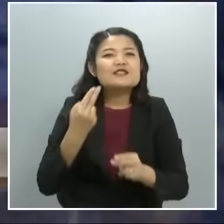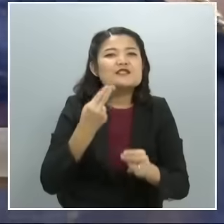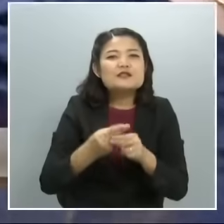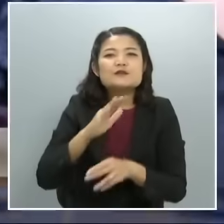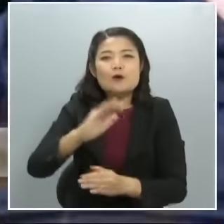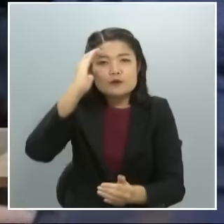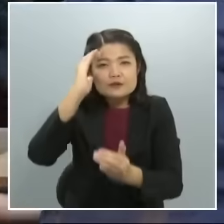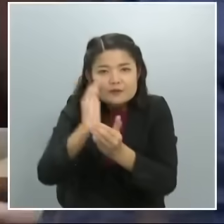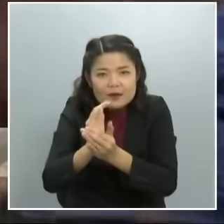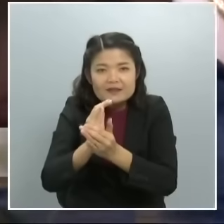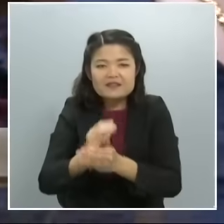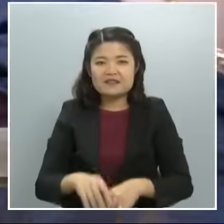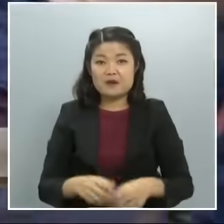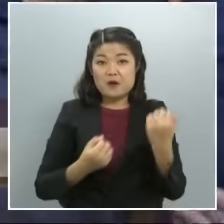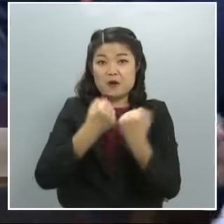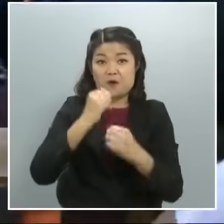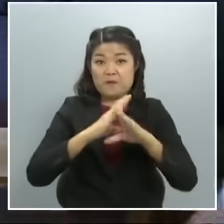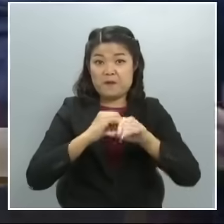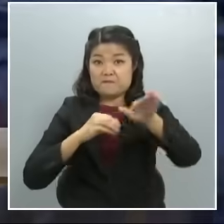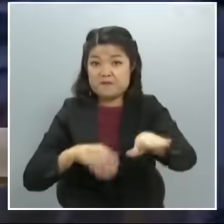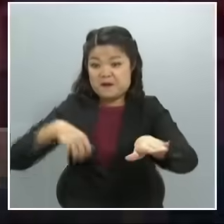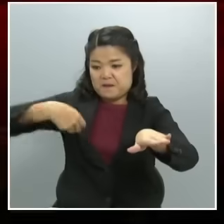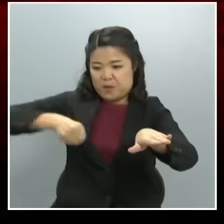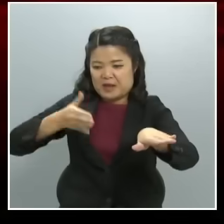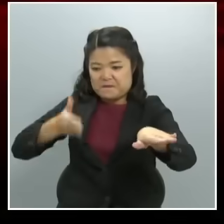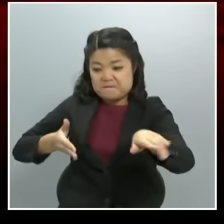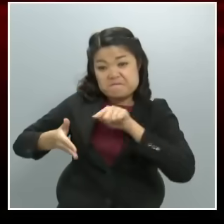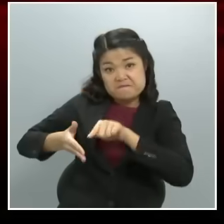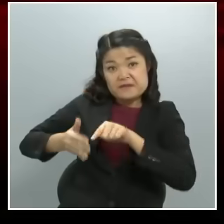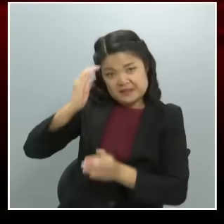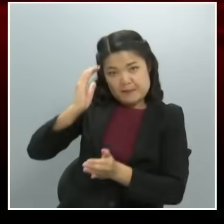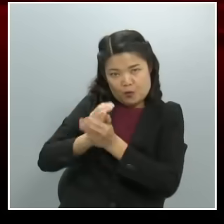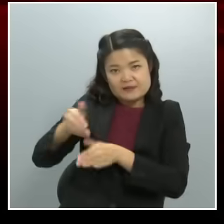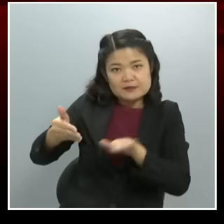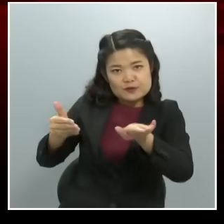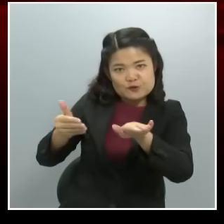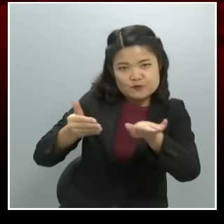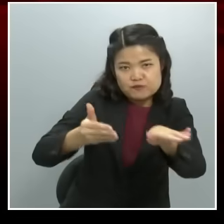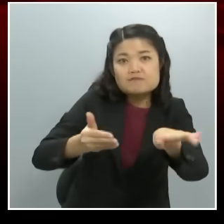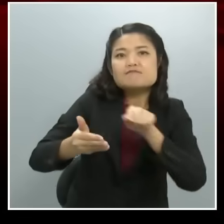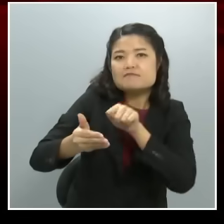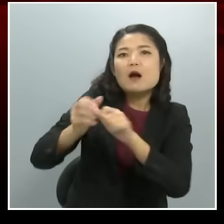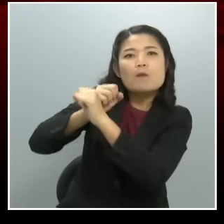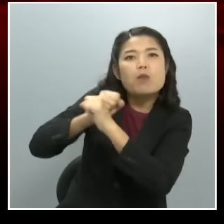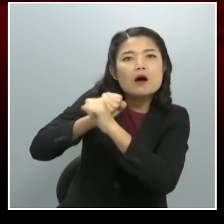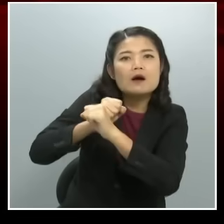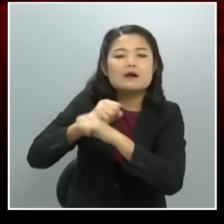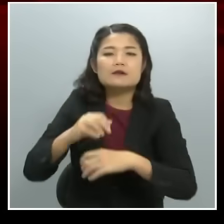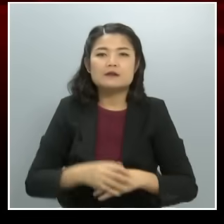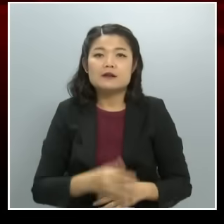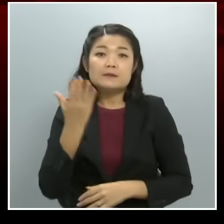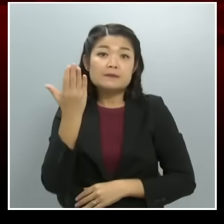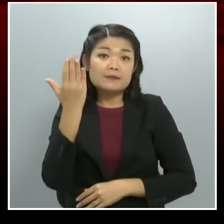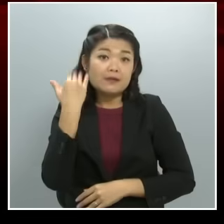ที่ขับรถคุ้มกันให้รถกำนันนกออกไปจากจุดเกิดเหตุไปที่บ้านอีกหลังหนึ่งเมื่อวานนี้นักข่